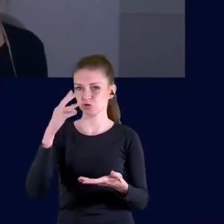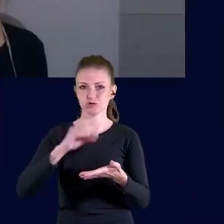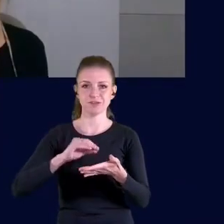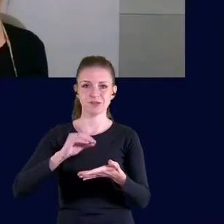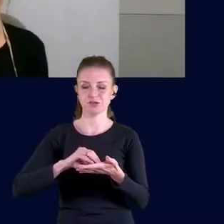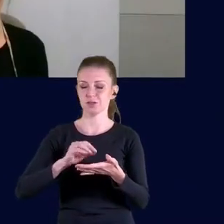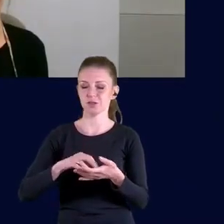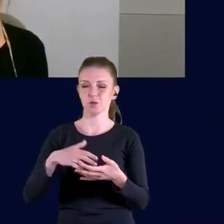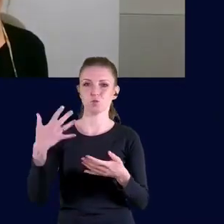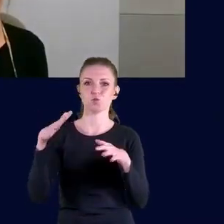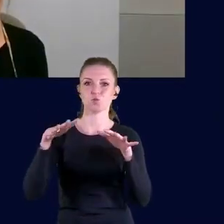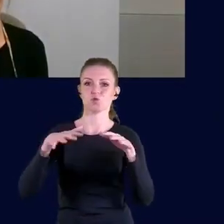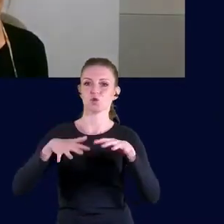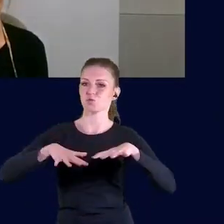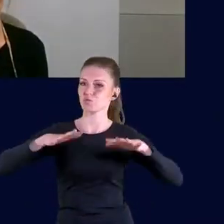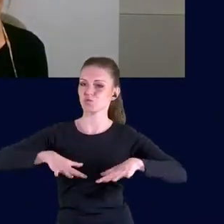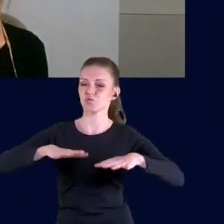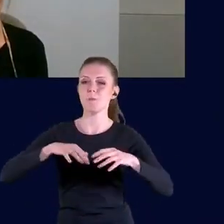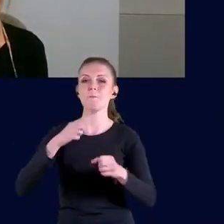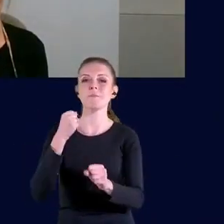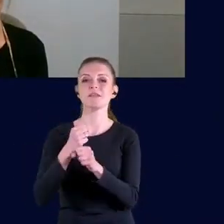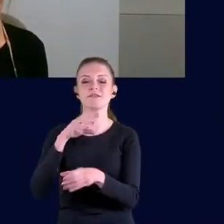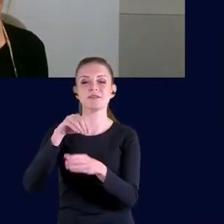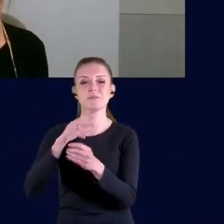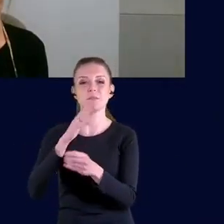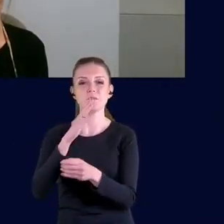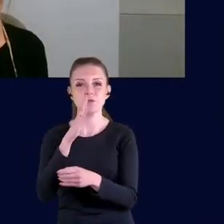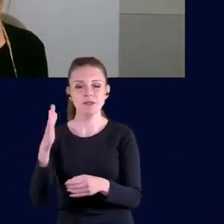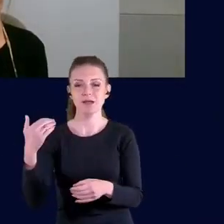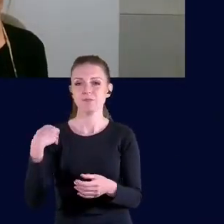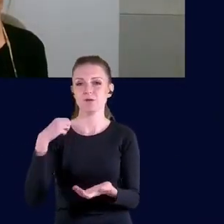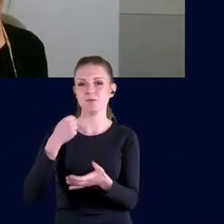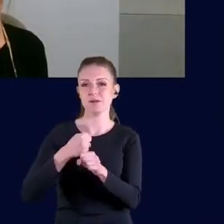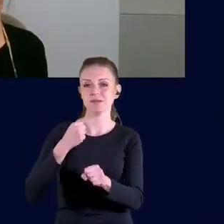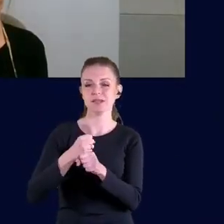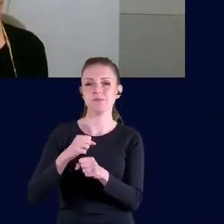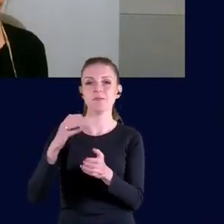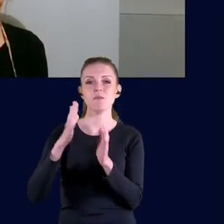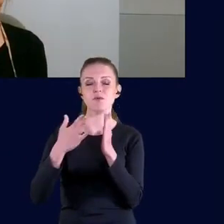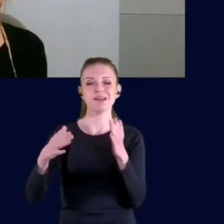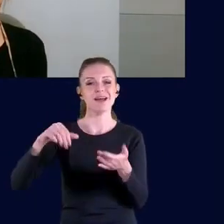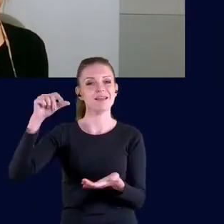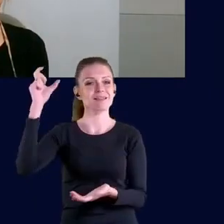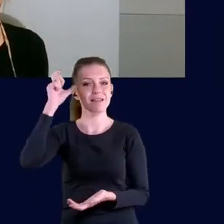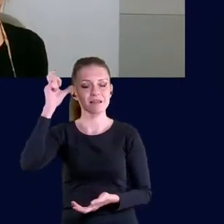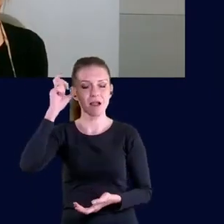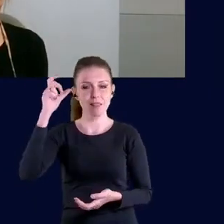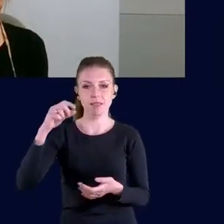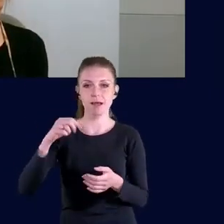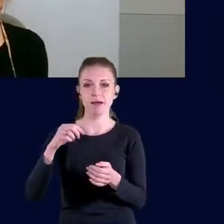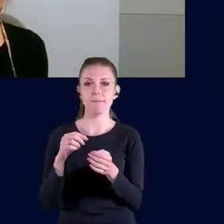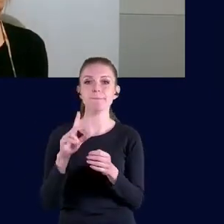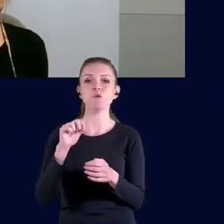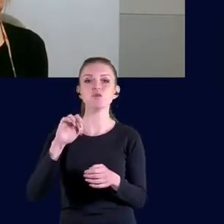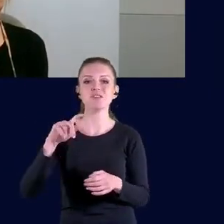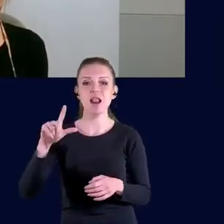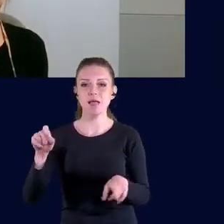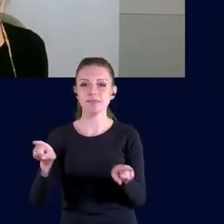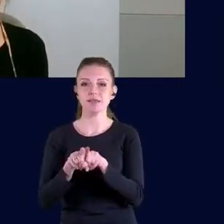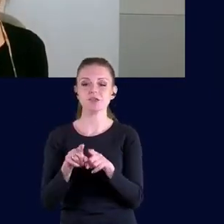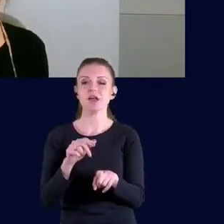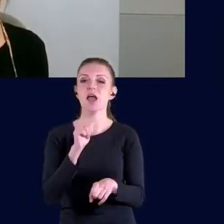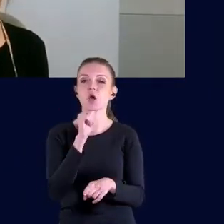doświadczenie jeżeli chodzi o pracę w bibliotekach pracowała bibliotece centralnej komisji Europejskiej w Brukseli w bibliotece kolegium